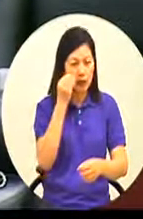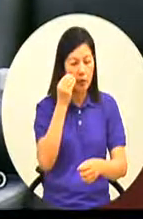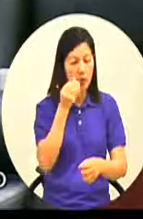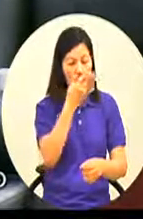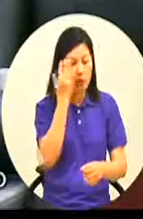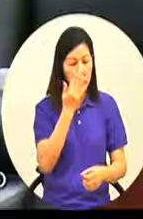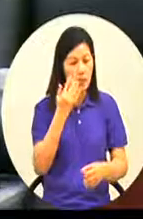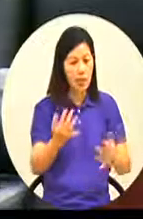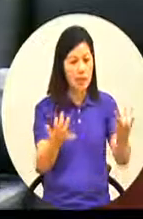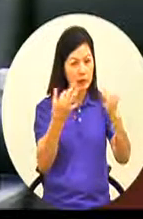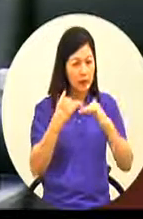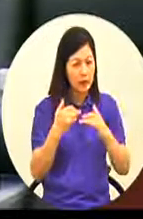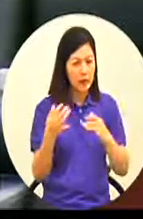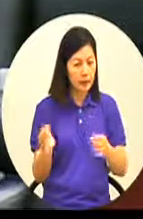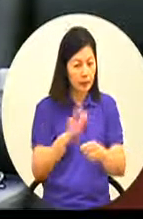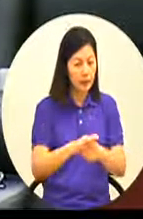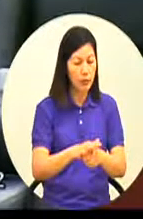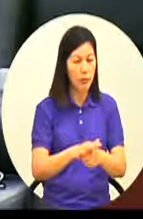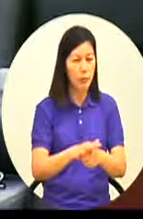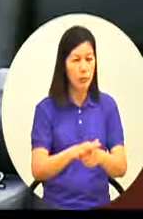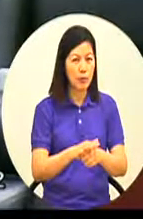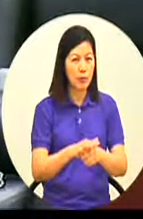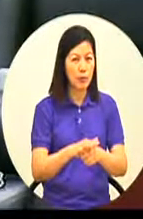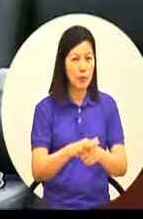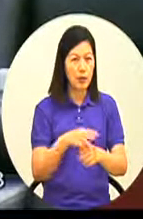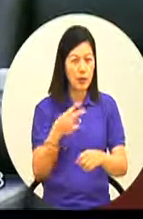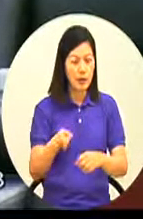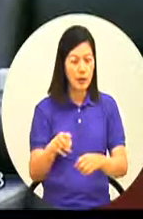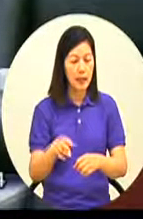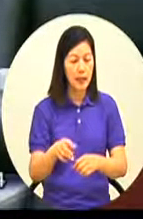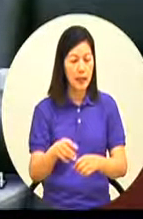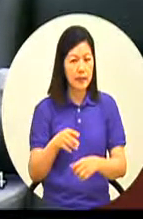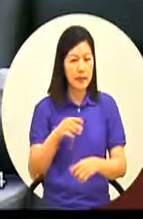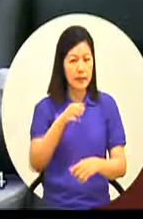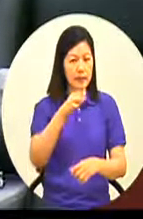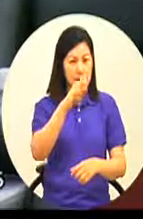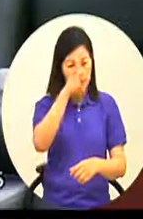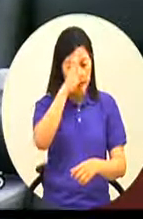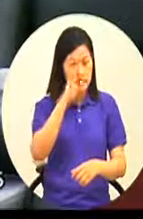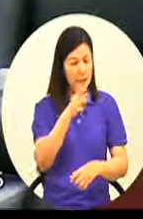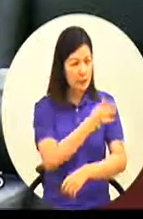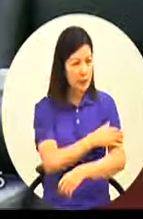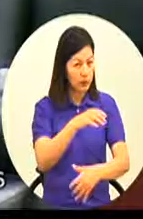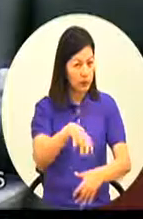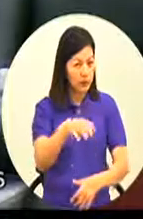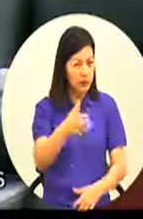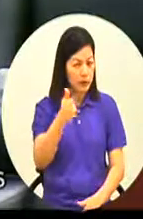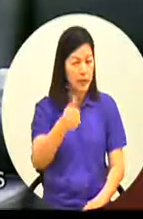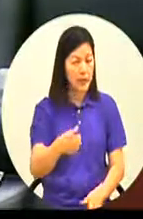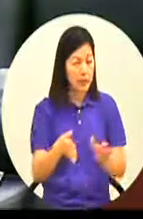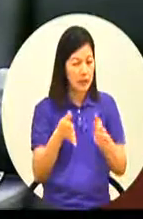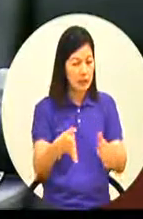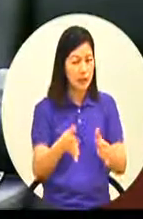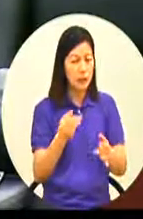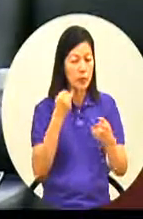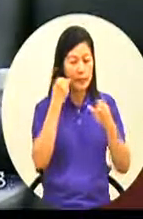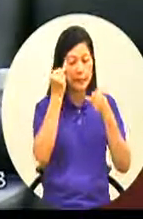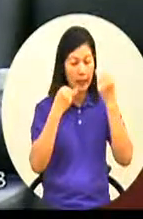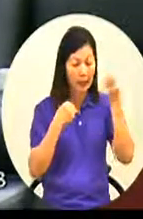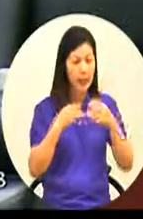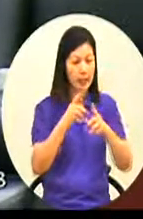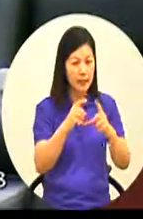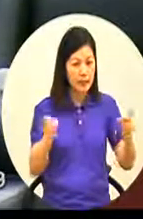补助哦，啊，你家是讲请陈处长是不是哦？相对我们姐妹室的类型